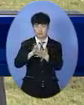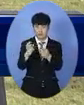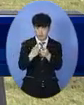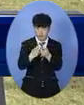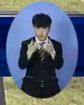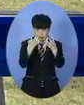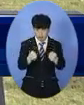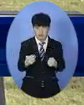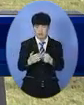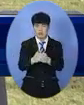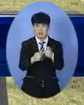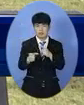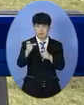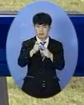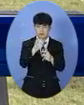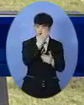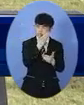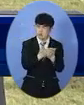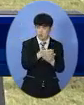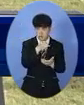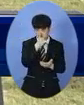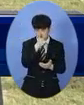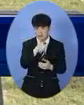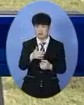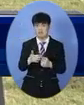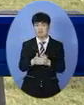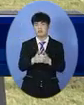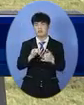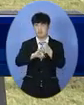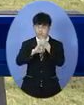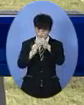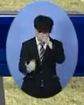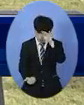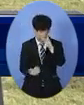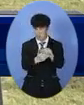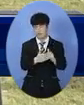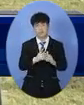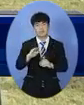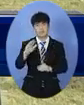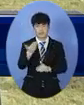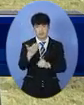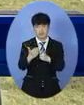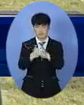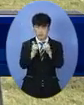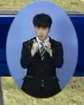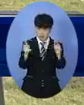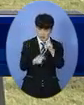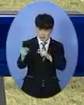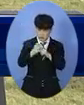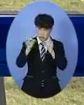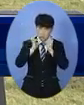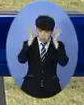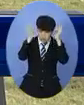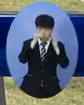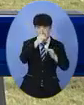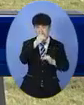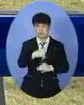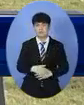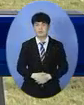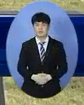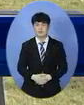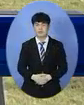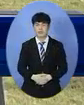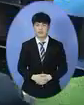있는 중요한 그 철도이기 때문에 꼭 이것이 관철될 수 있도록 전 시민들과 함께 노력해 나갈